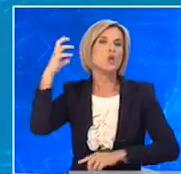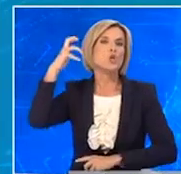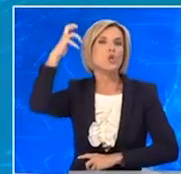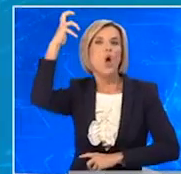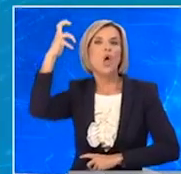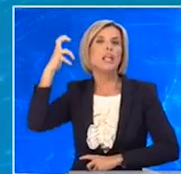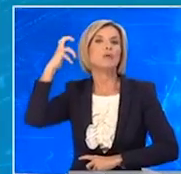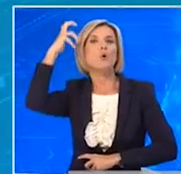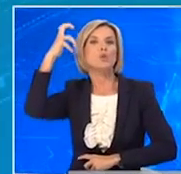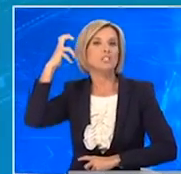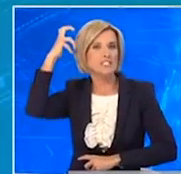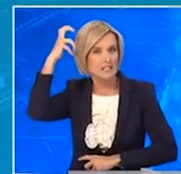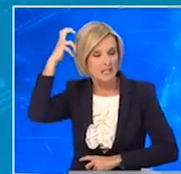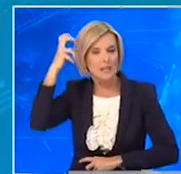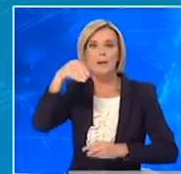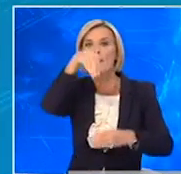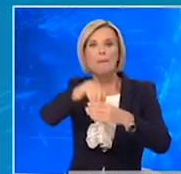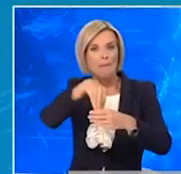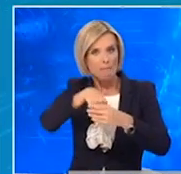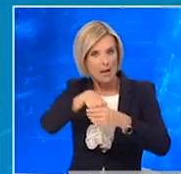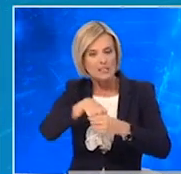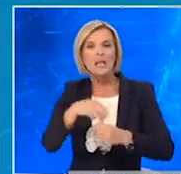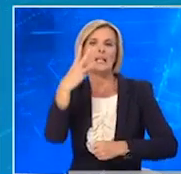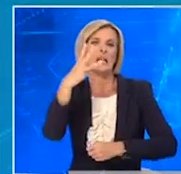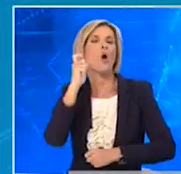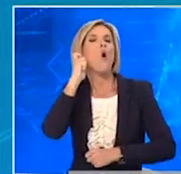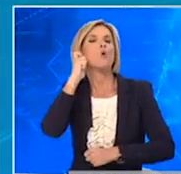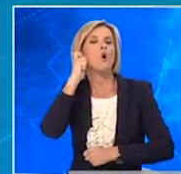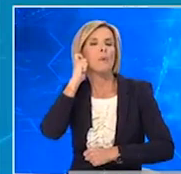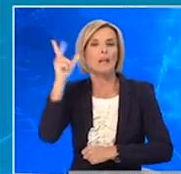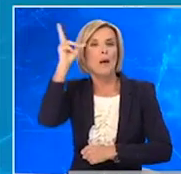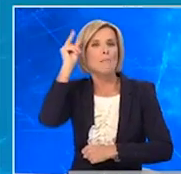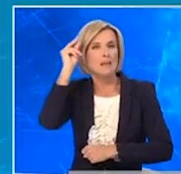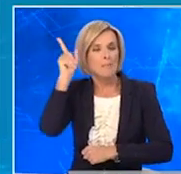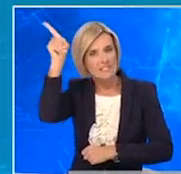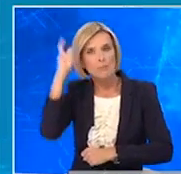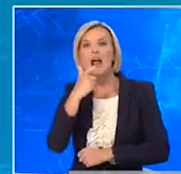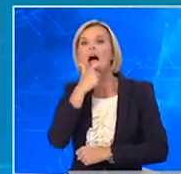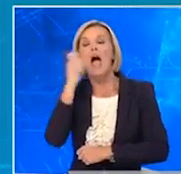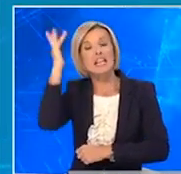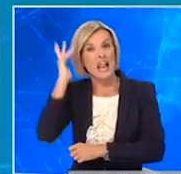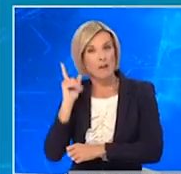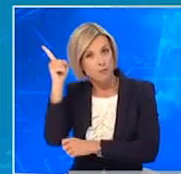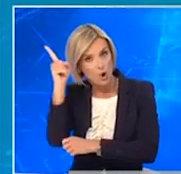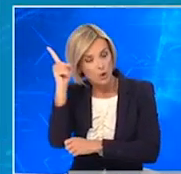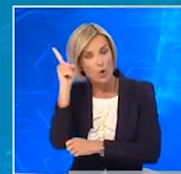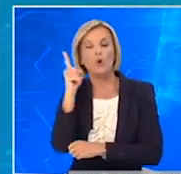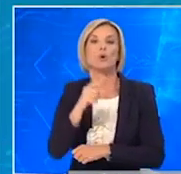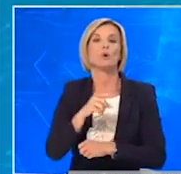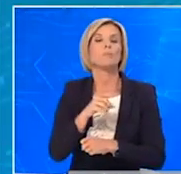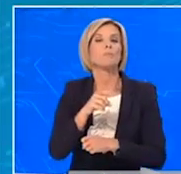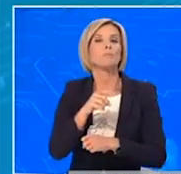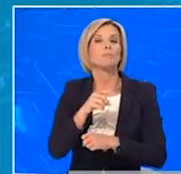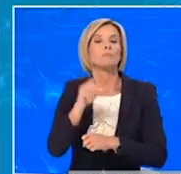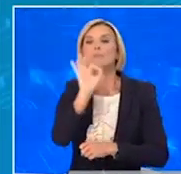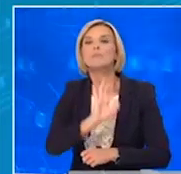που αποτελείται από τους Κίμωνα Δρακόπουλο, Βισάλ Γκούπτα από το Πανεπιστήμιο του Southern California, Χάμσα Μπαστάνη